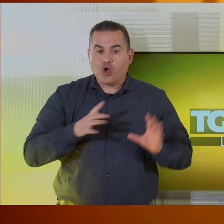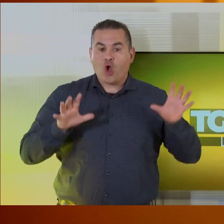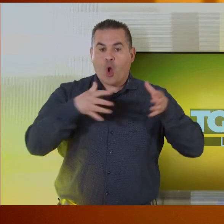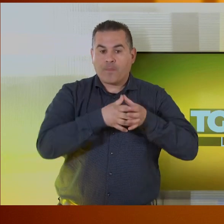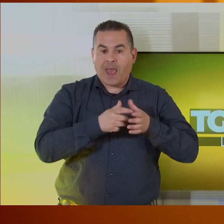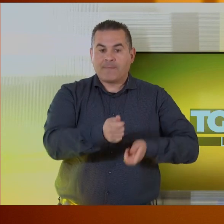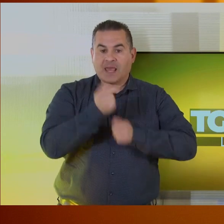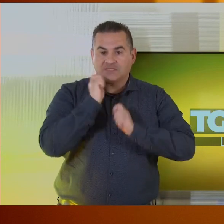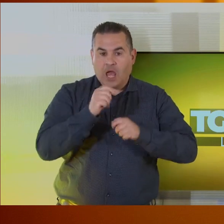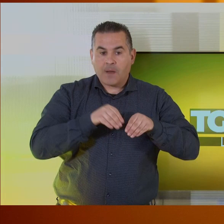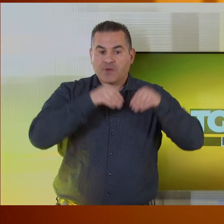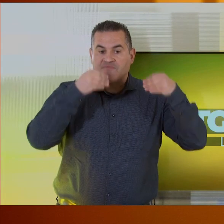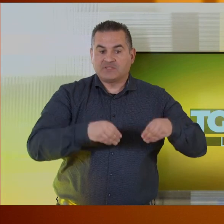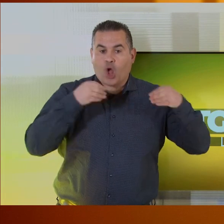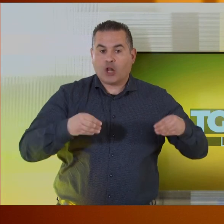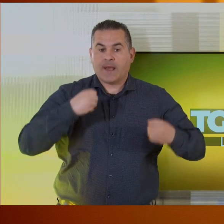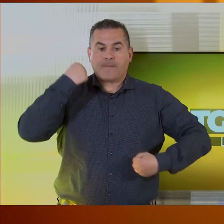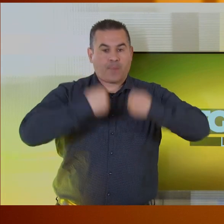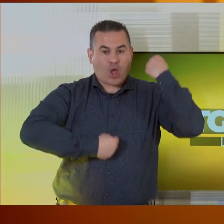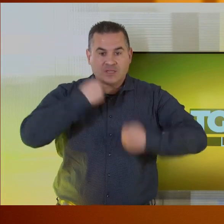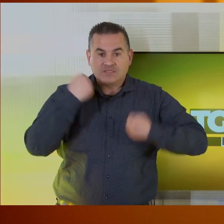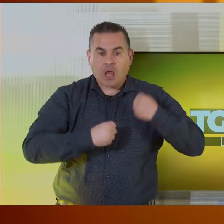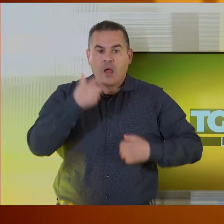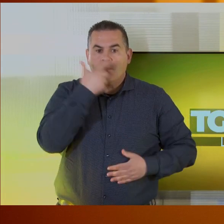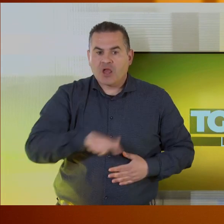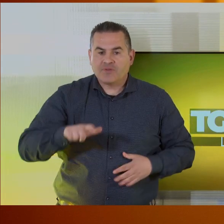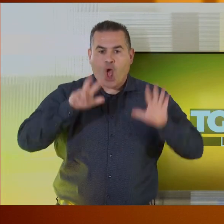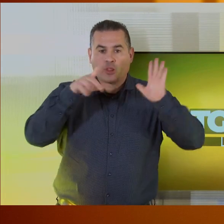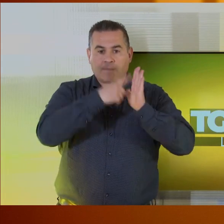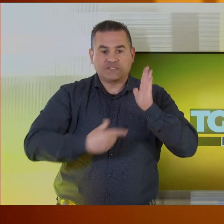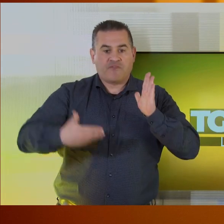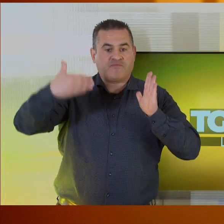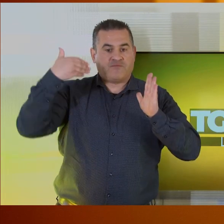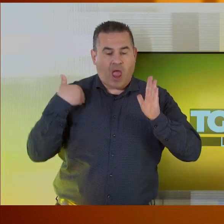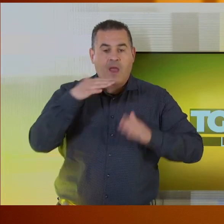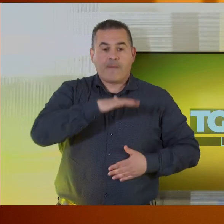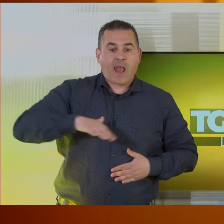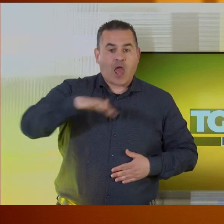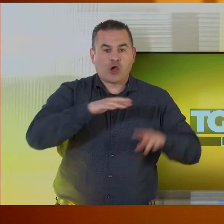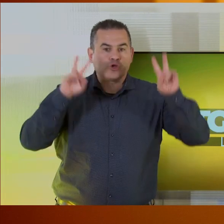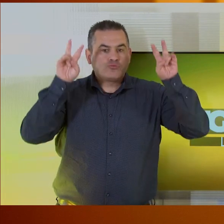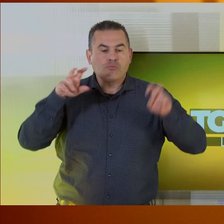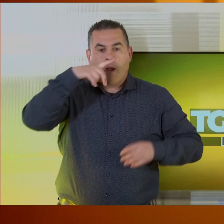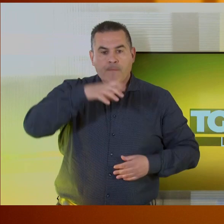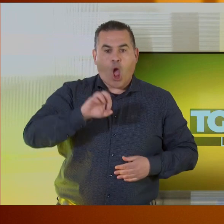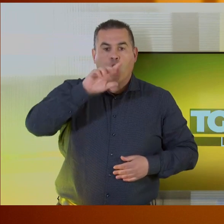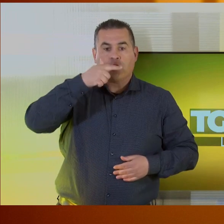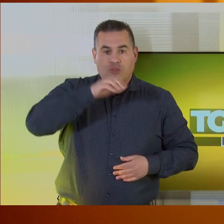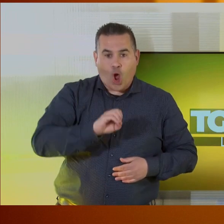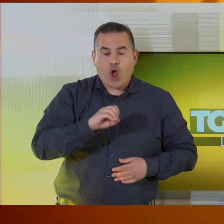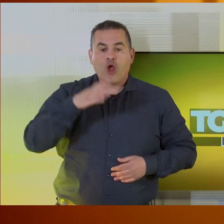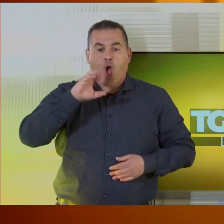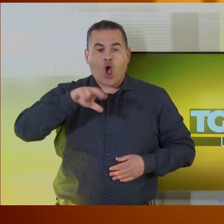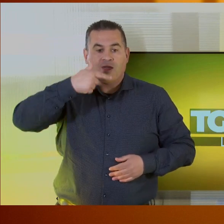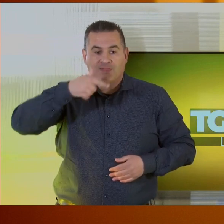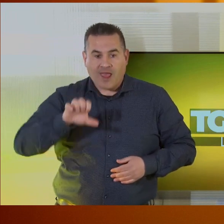Piccoli pescatori professionisti algheresi in rivolta, da 8 mesi alle prese con le restrizioni imposte dal parco di Porto Conte. Una decina